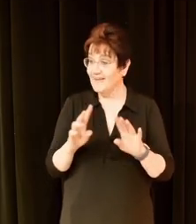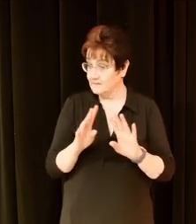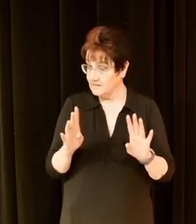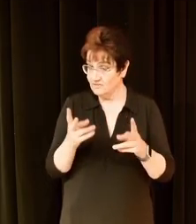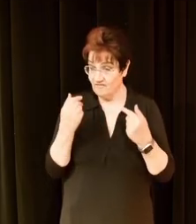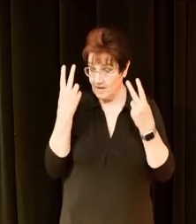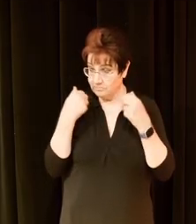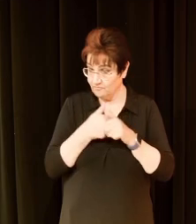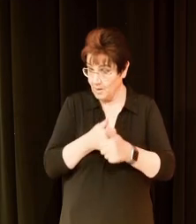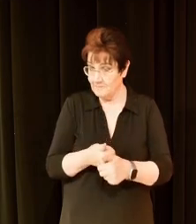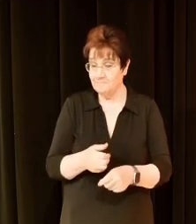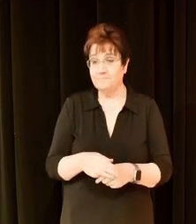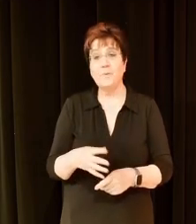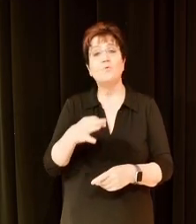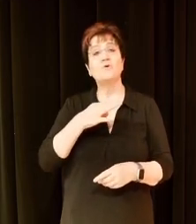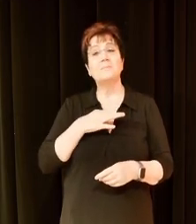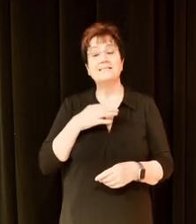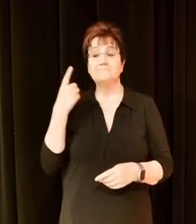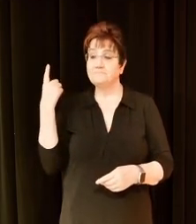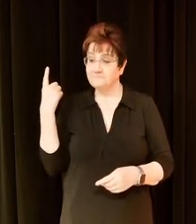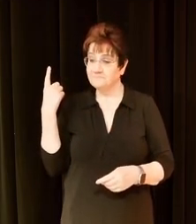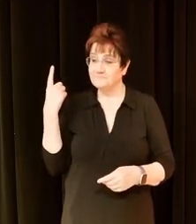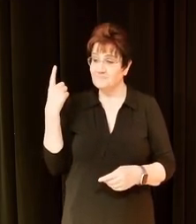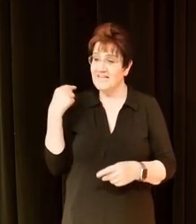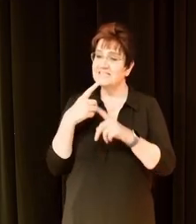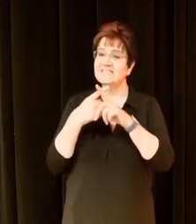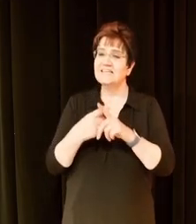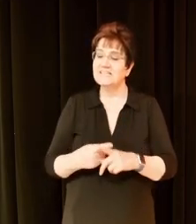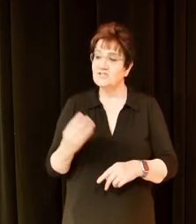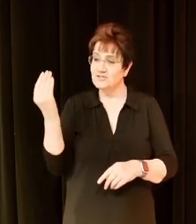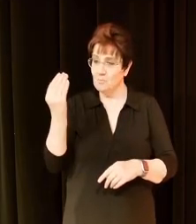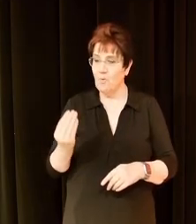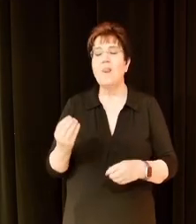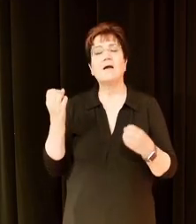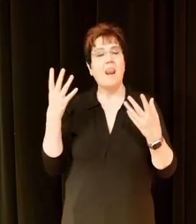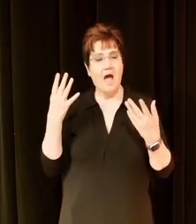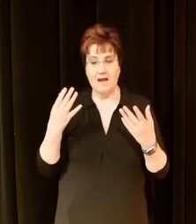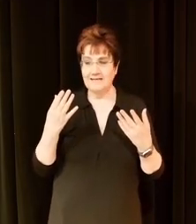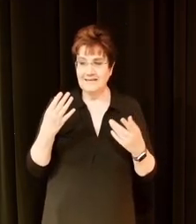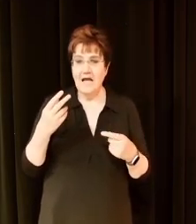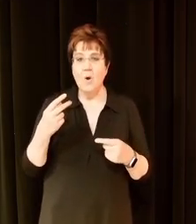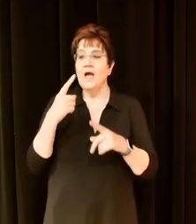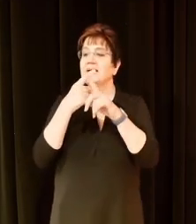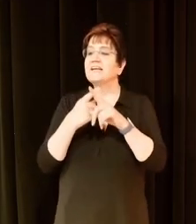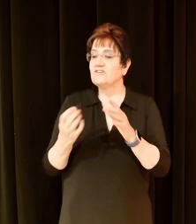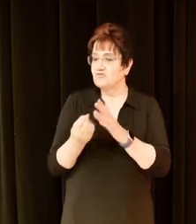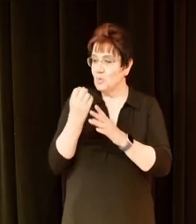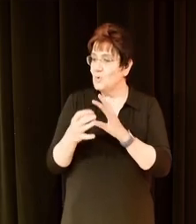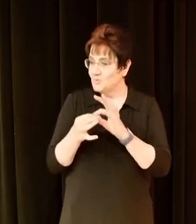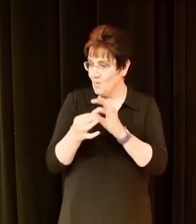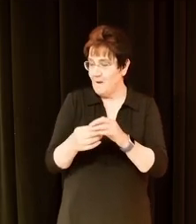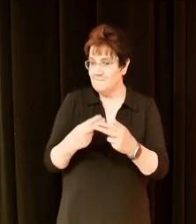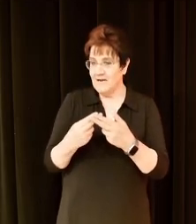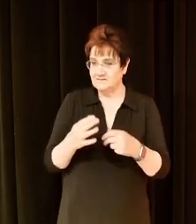mich ist dieses Symbol der Griechen passt natürlich auch zur griechischen Kultur des Menschseins. Was sind wir denn